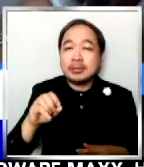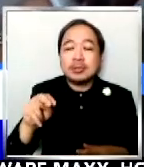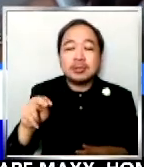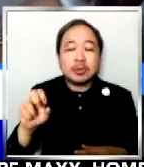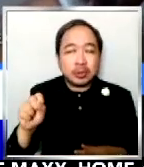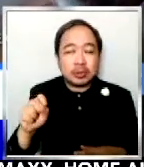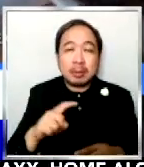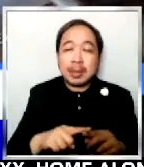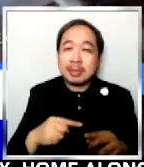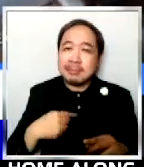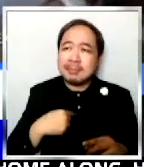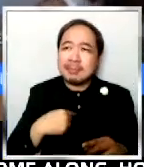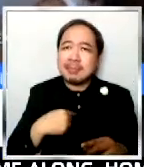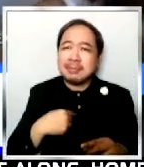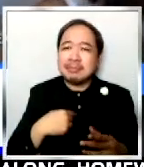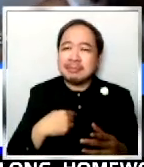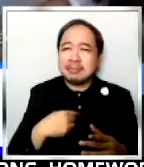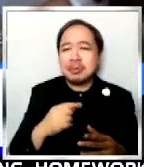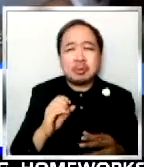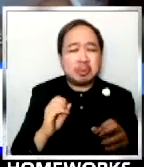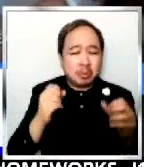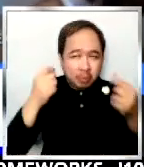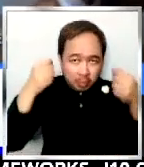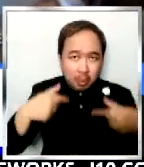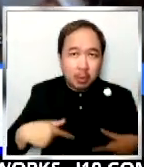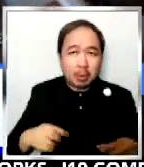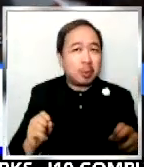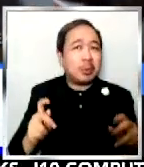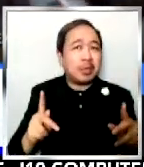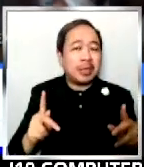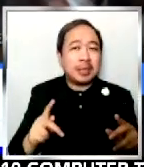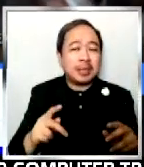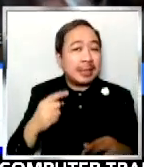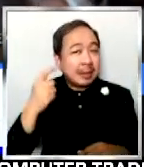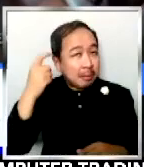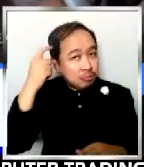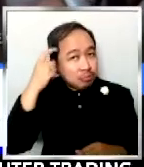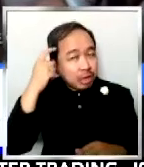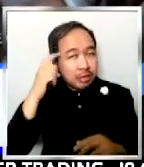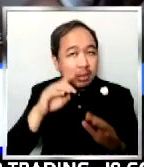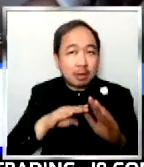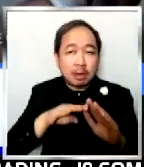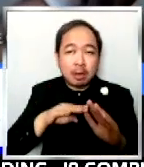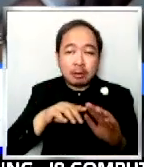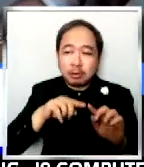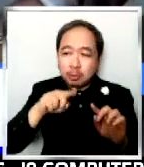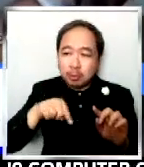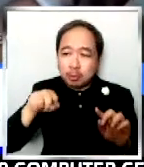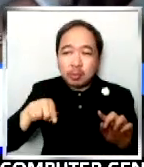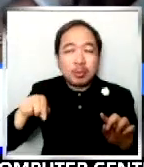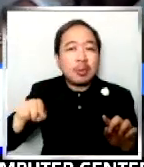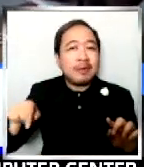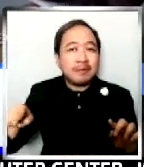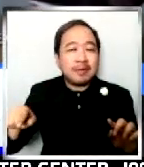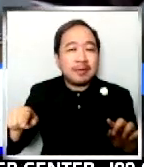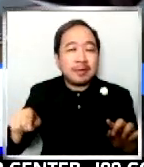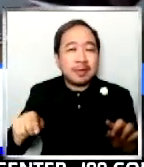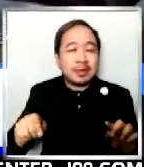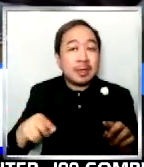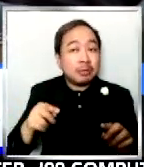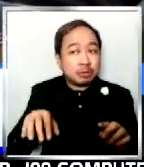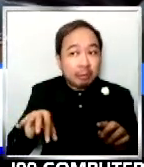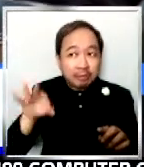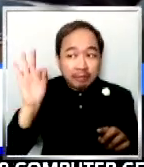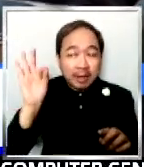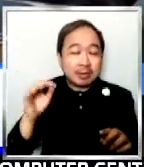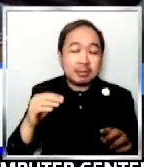were all right. It was brain waves. Then they found out I have so